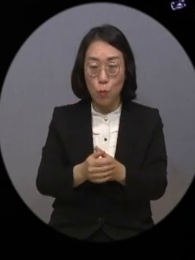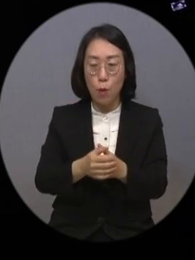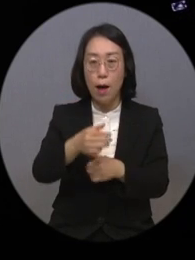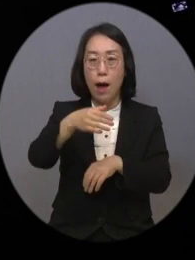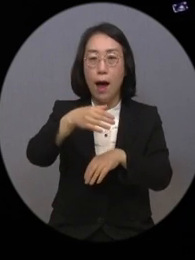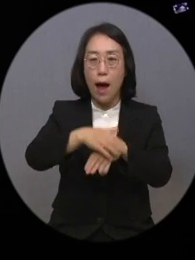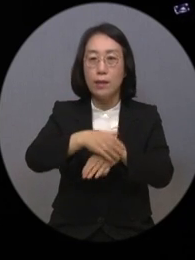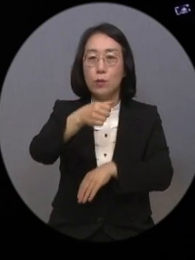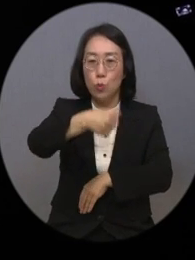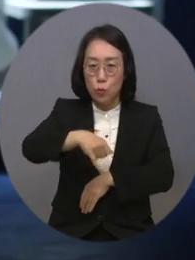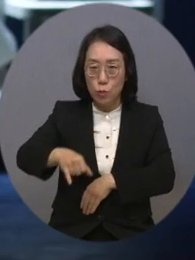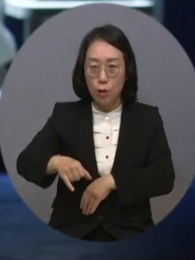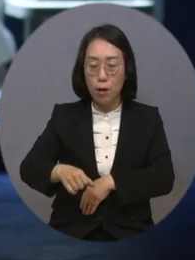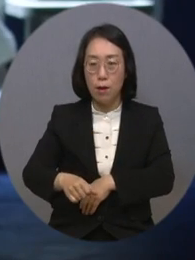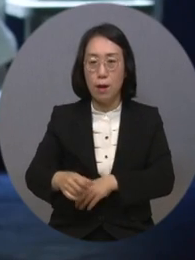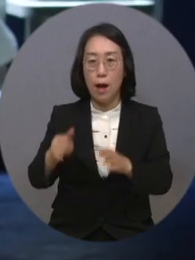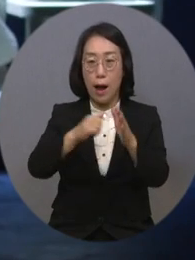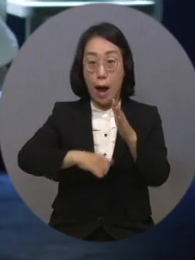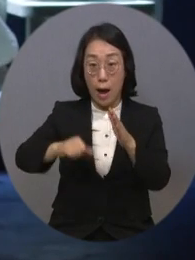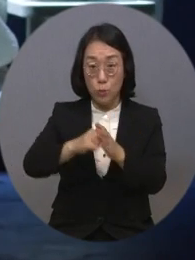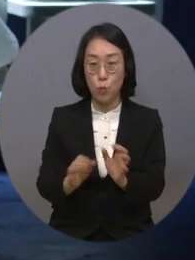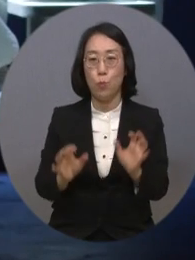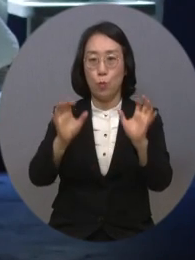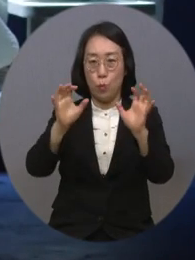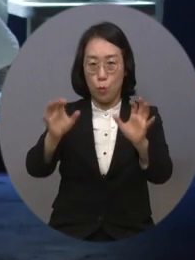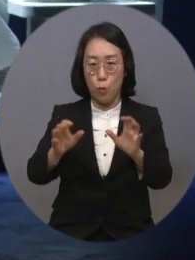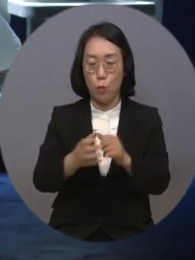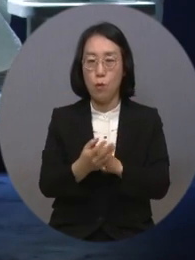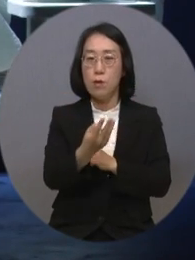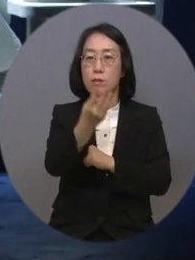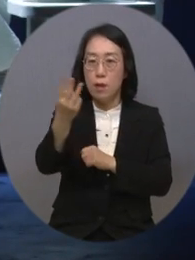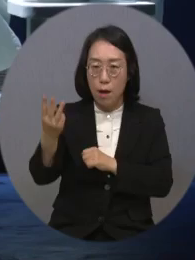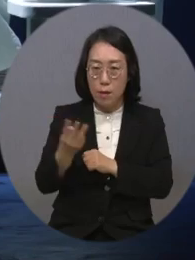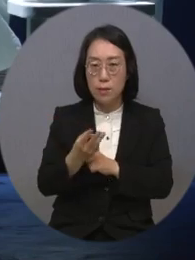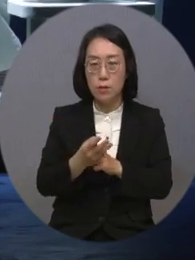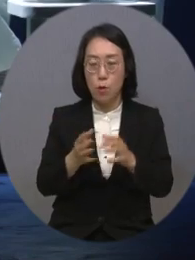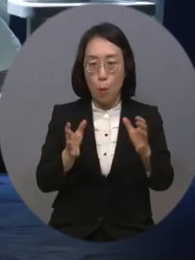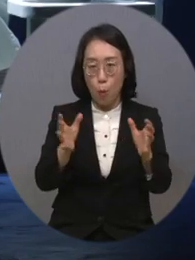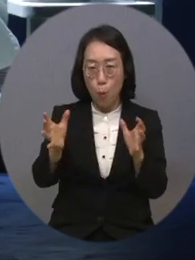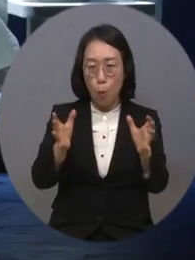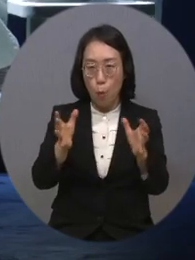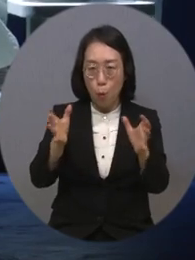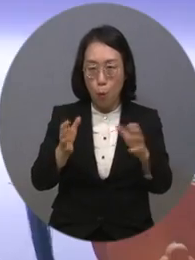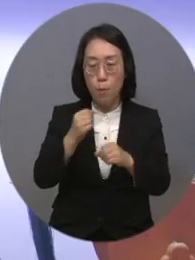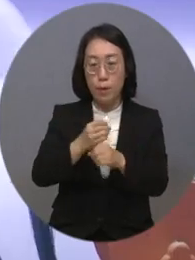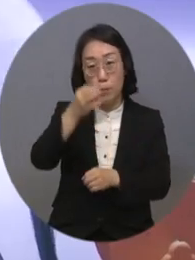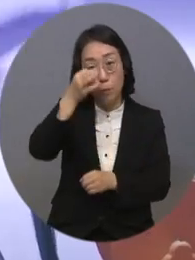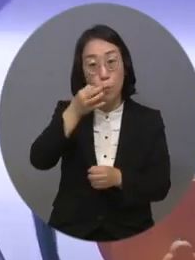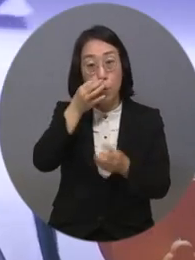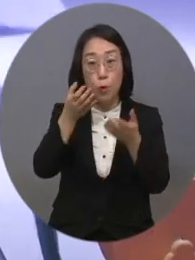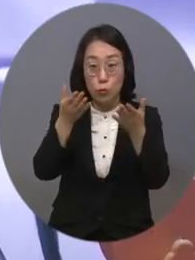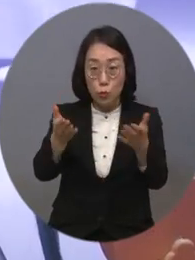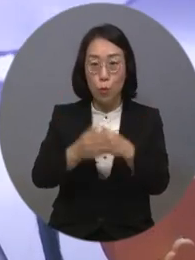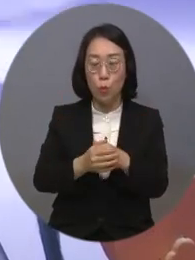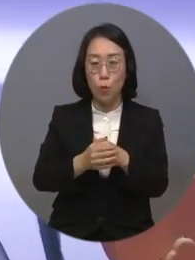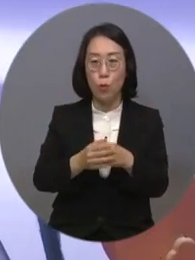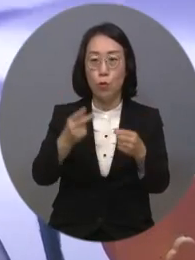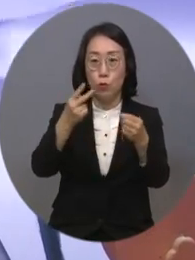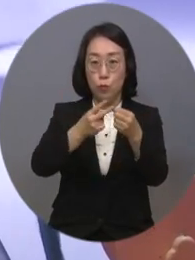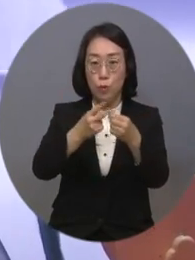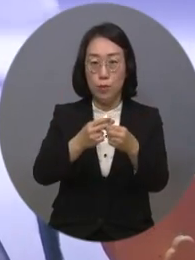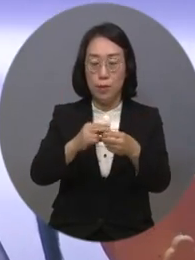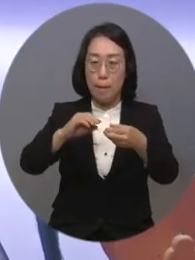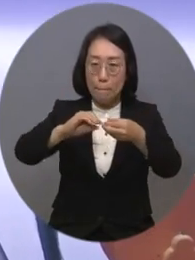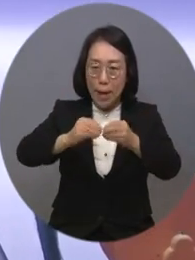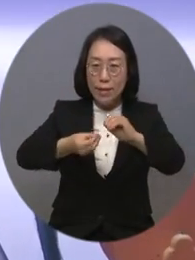3대가 함께 무대에 올라 역사를 잇는 장인 정신을 보여줬으며 제2막은 매듭장 김혜옥 보유자가